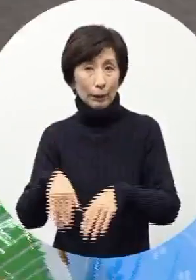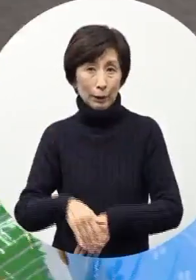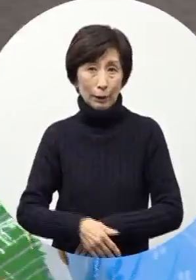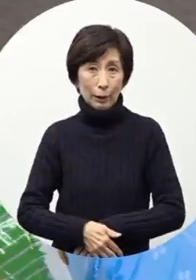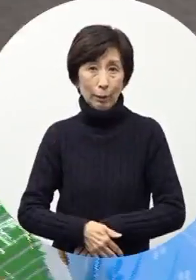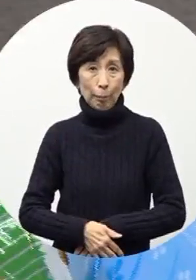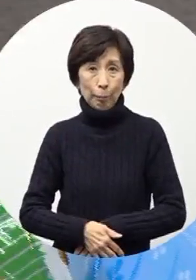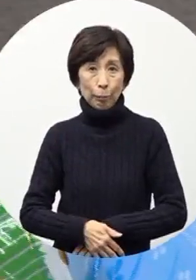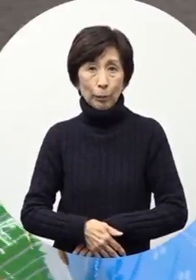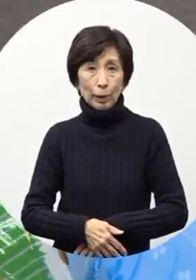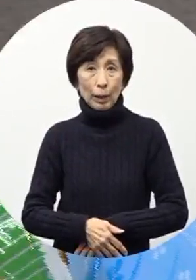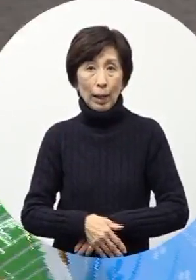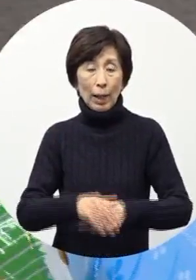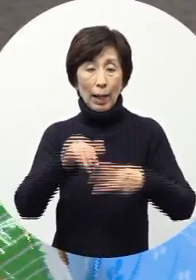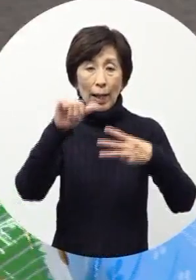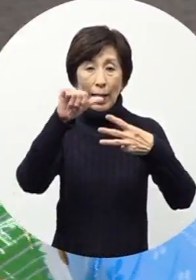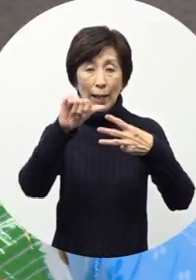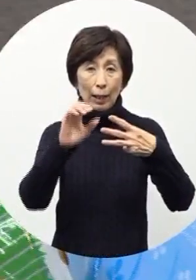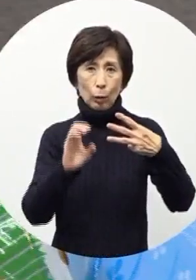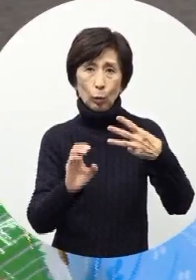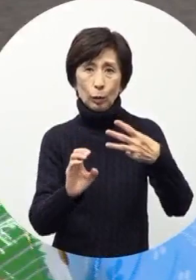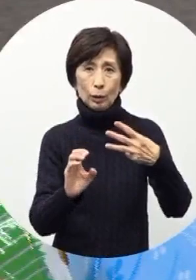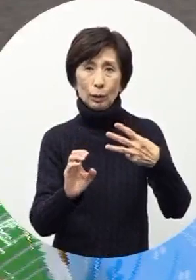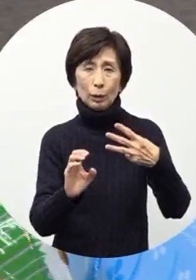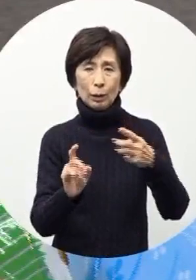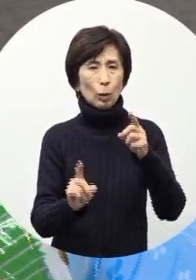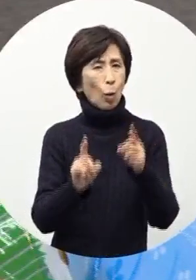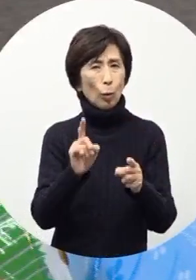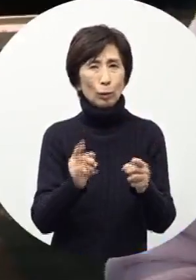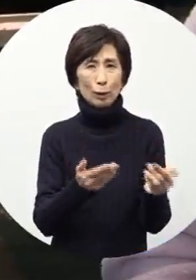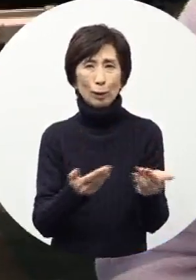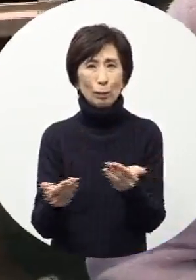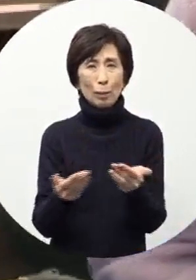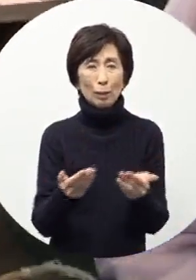A と C が難しい、どっちだっけって感じです。